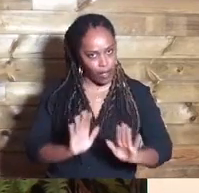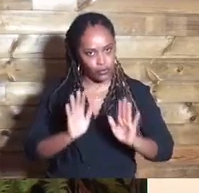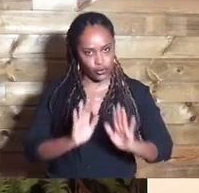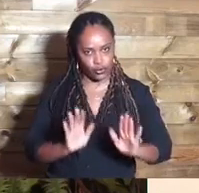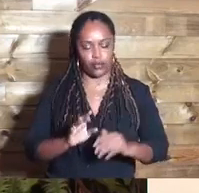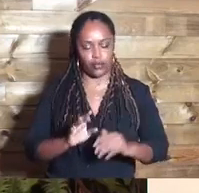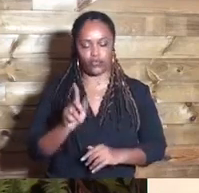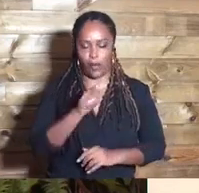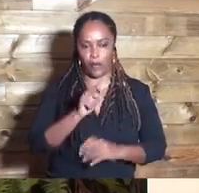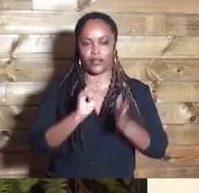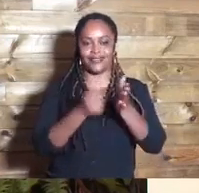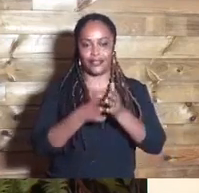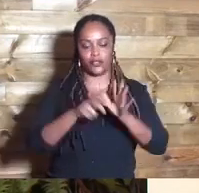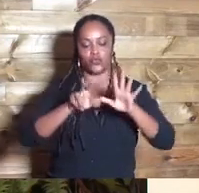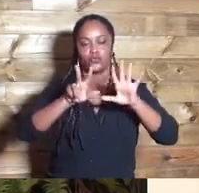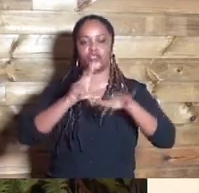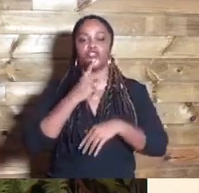dit, grand bonnet,